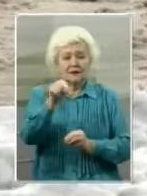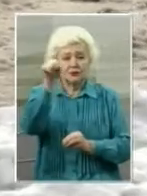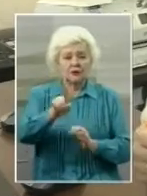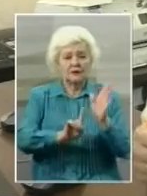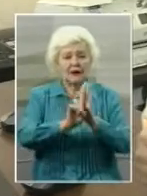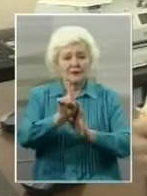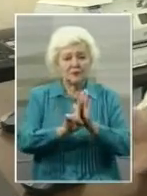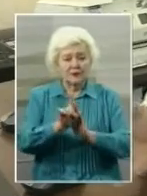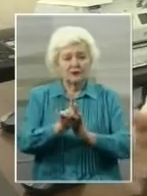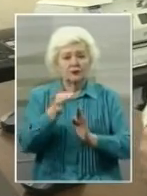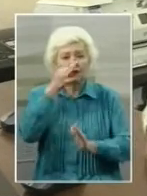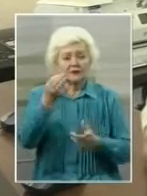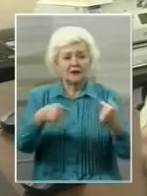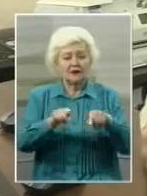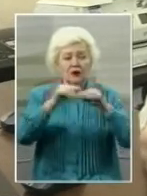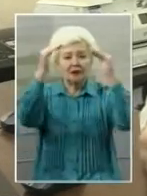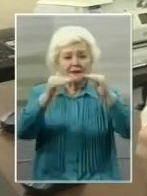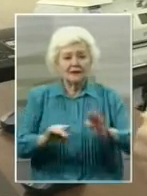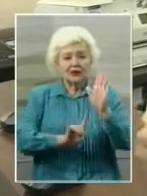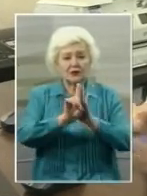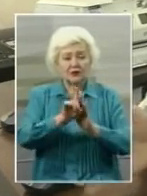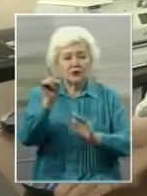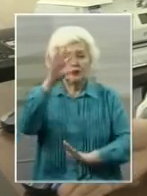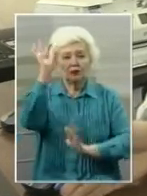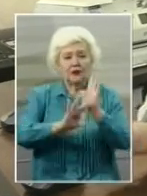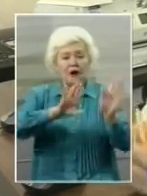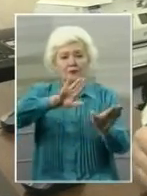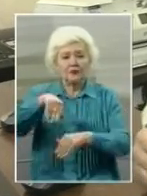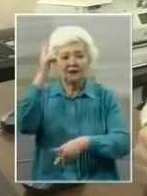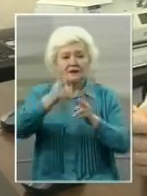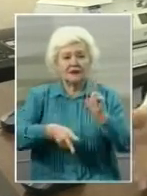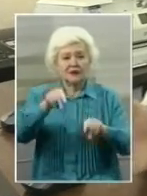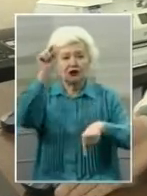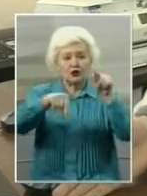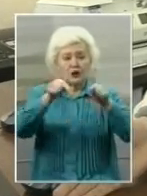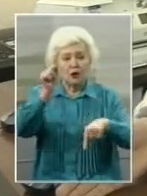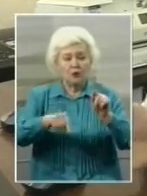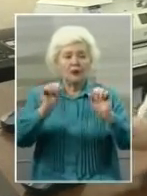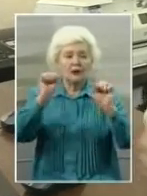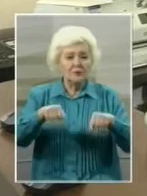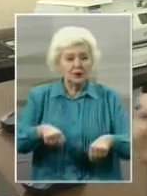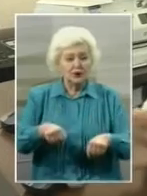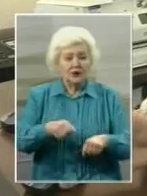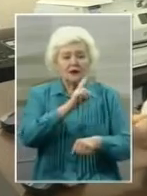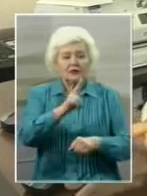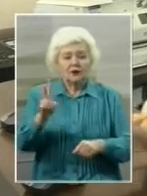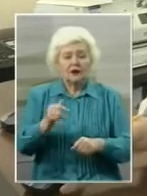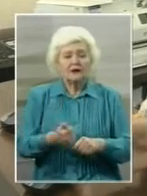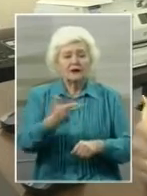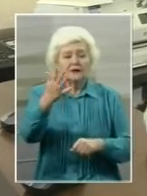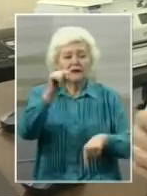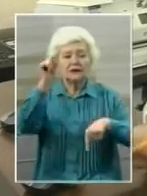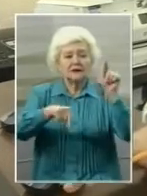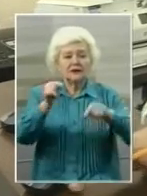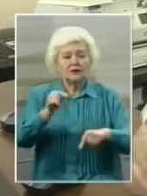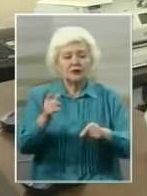температура, скажімо так, зниження температури буде відразу після закінчення опадів. Тобто, можливо, якась кількість опадів все ж